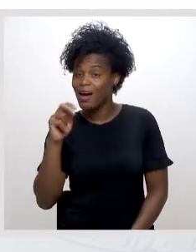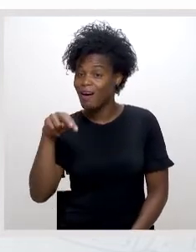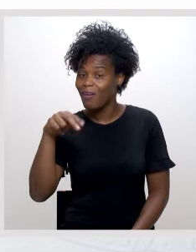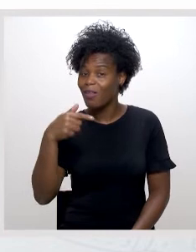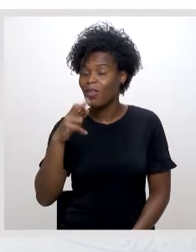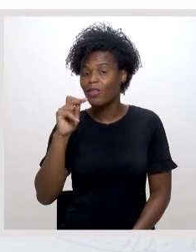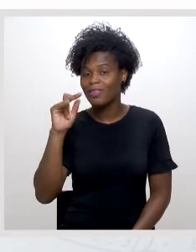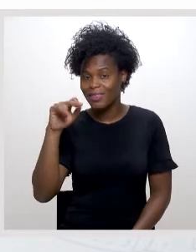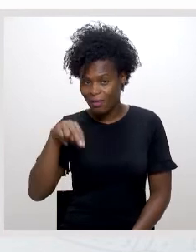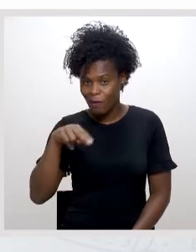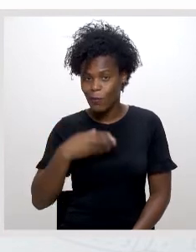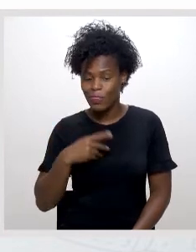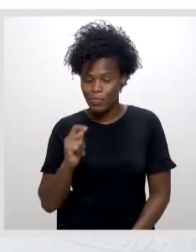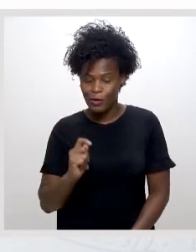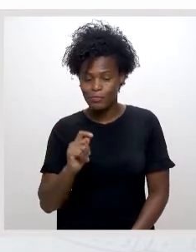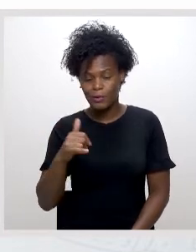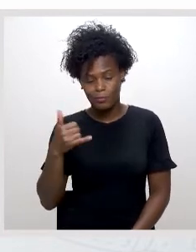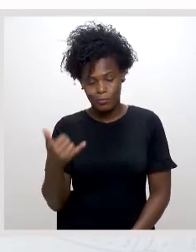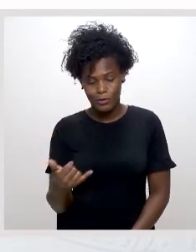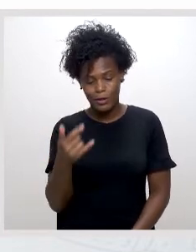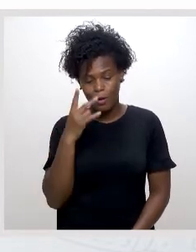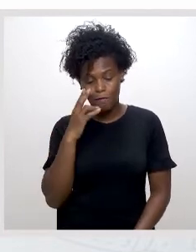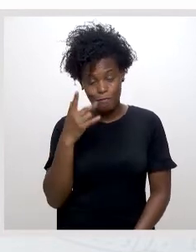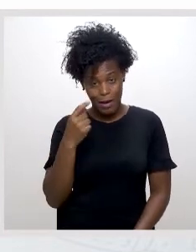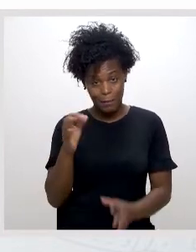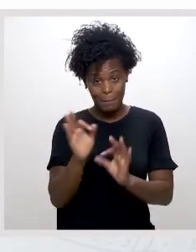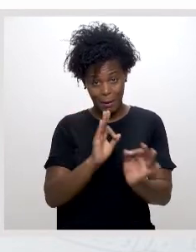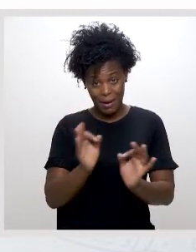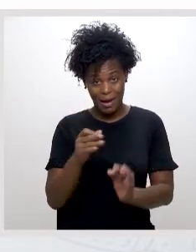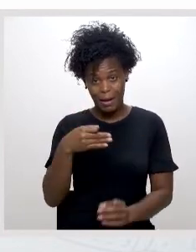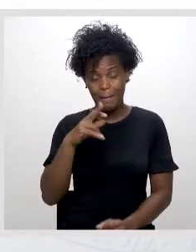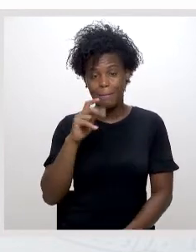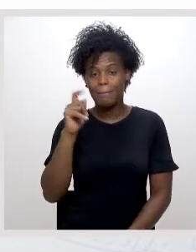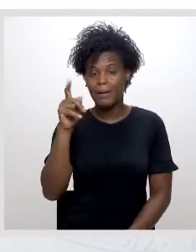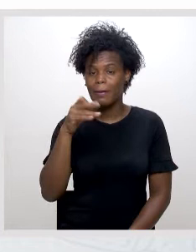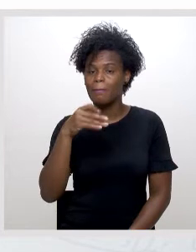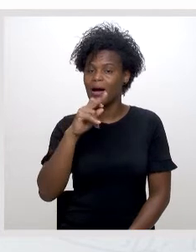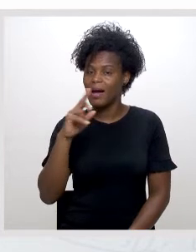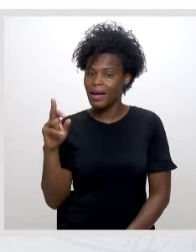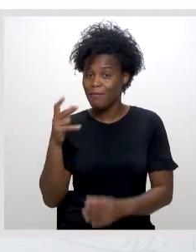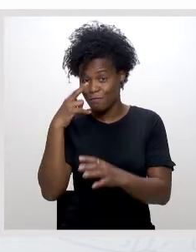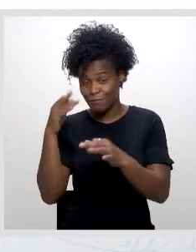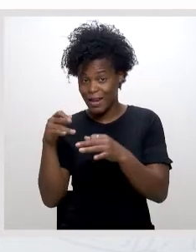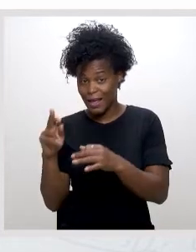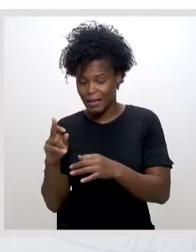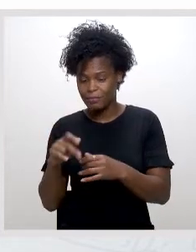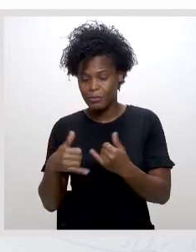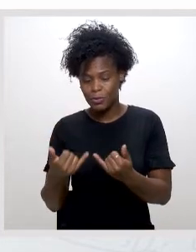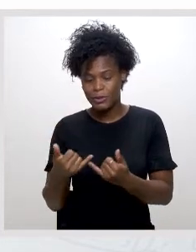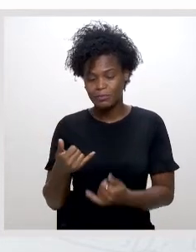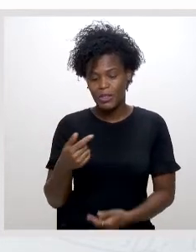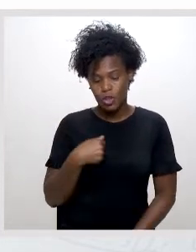verbe préparer à l'infinitif. Phrase C. Je viens de gagner le championnat.